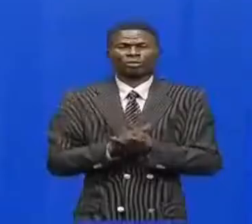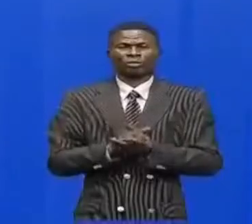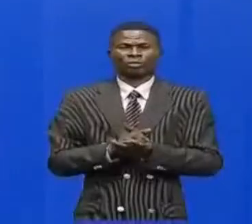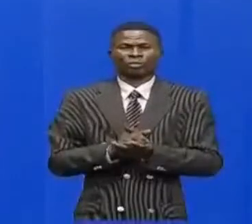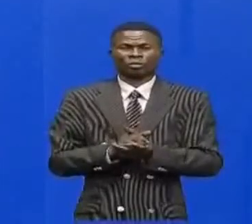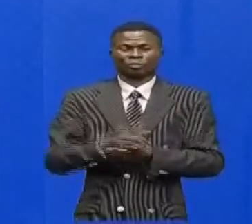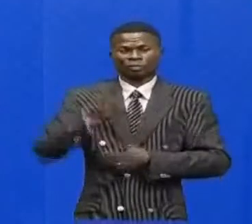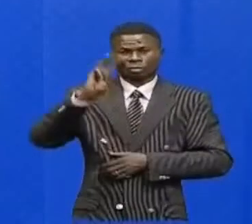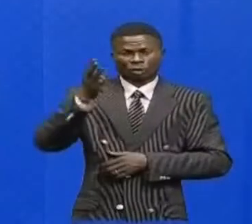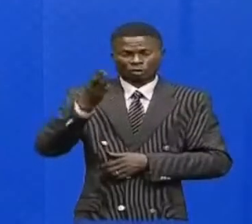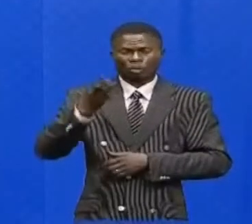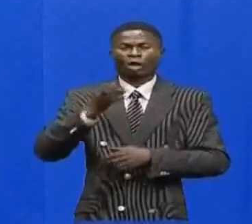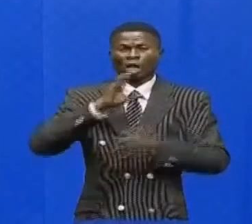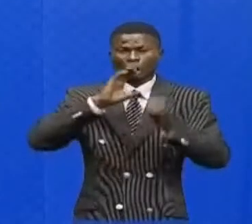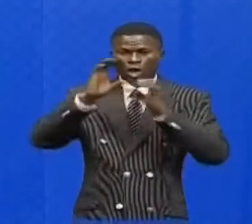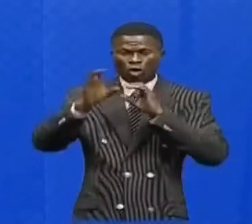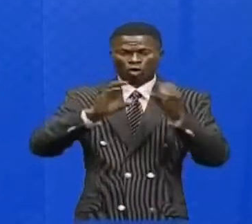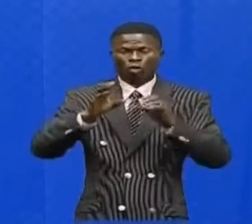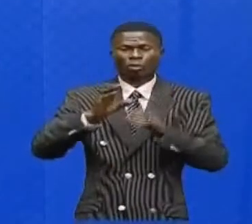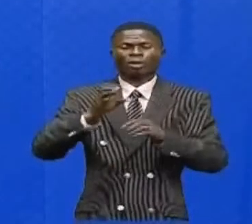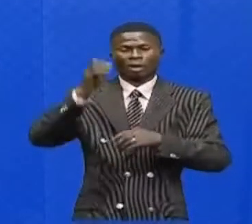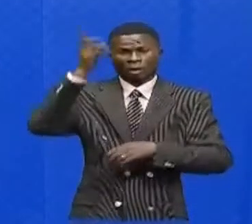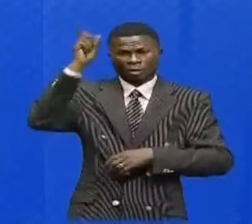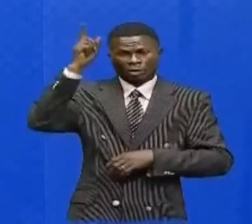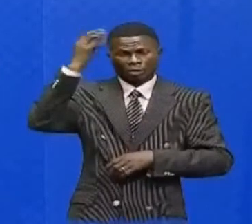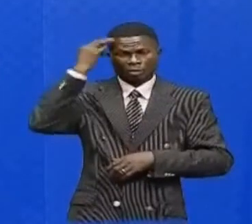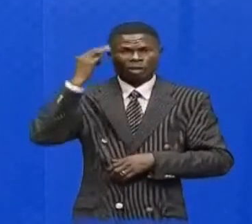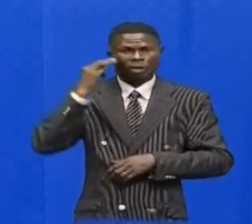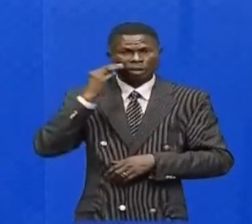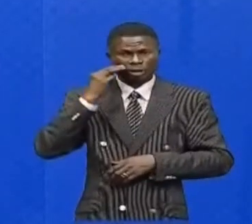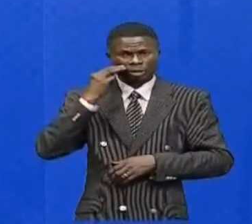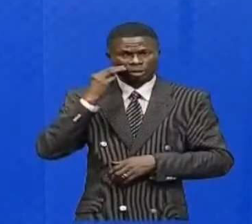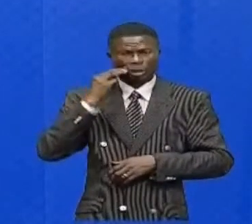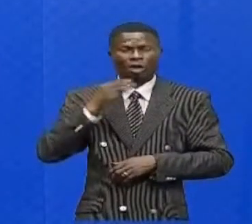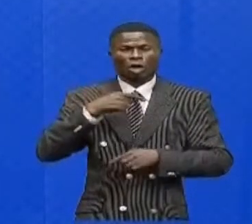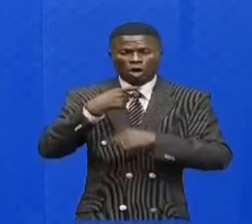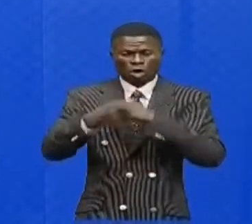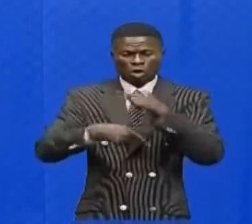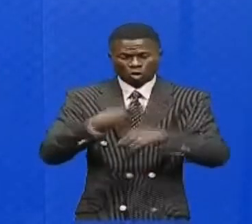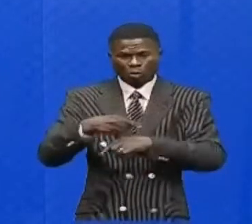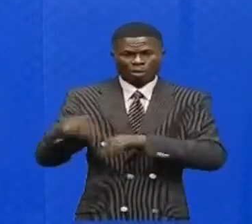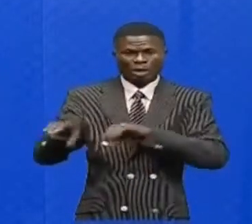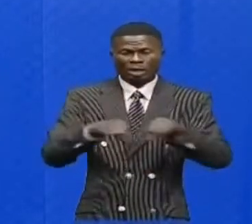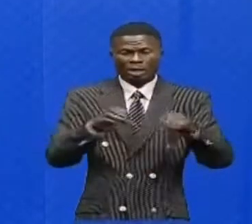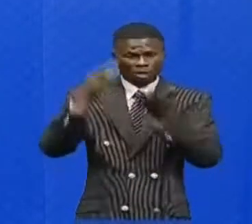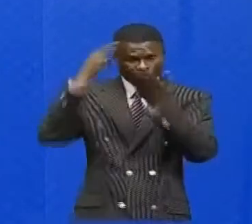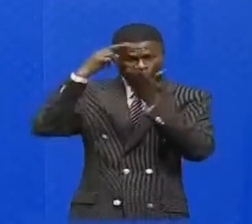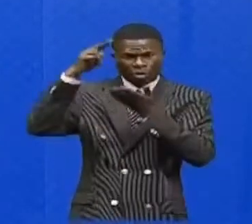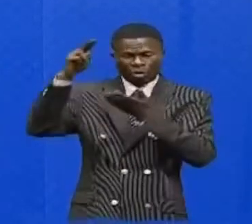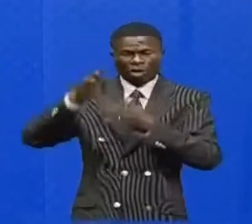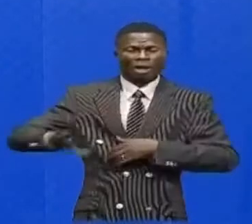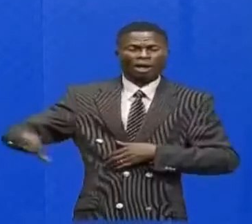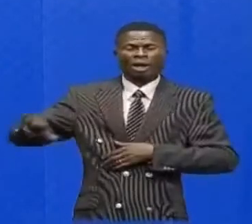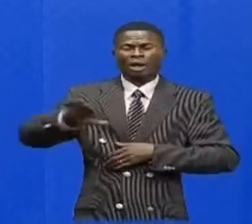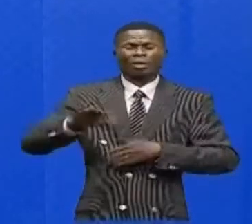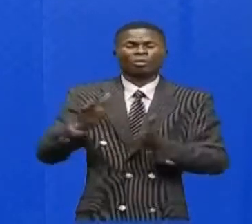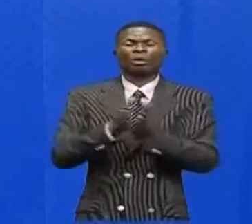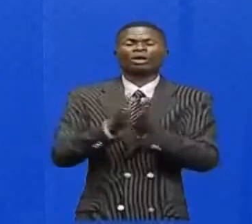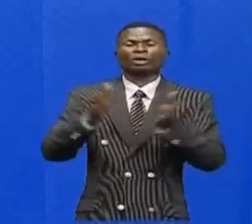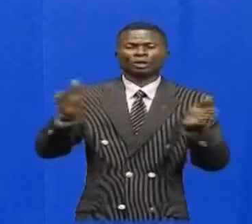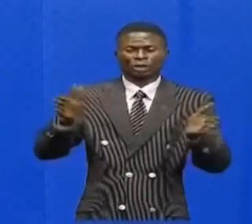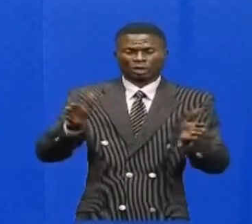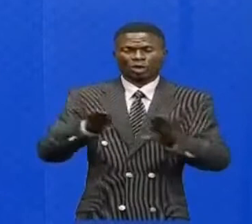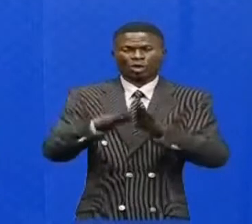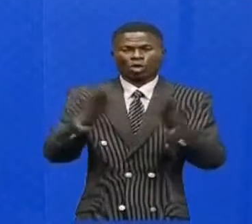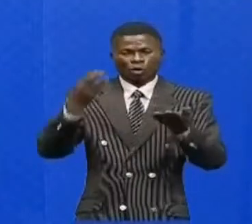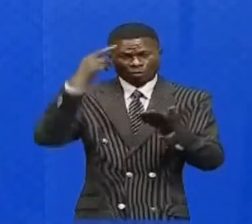Le troisième point de la communication du Premier ministre a porté sur la reprise effective des activités académiques sur toute l'étendue du territoire national.